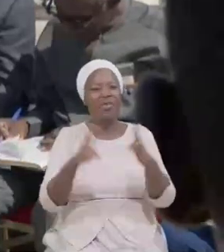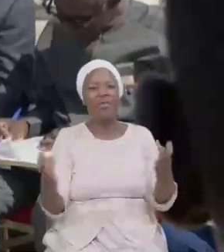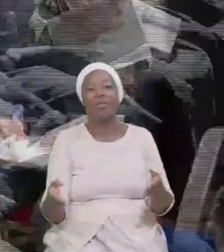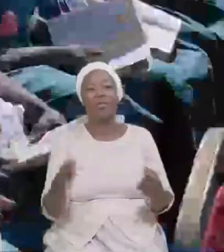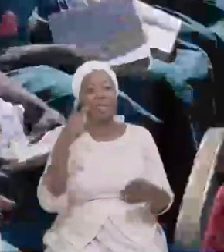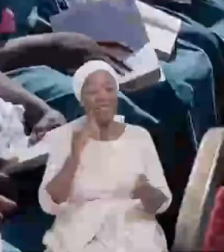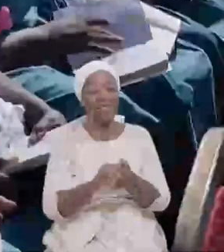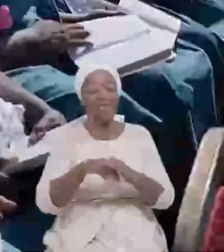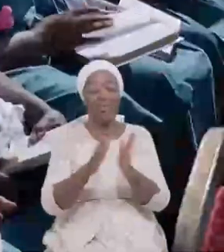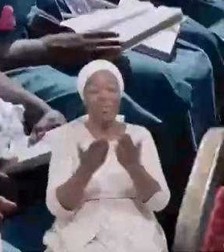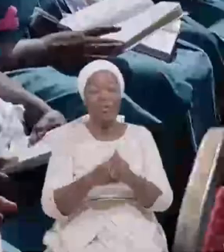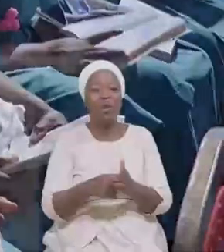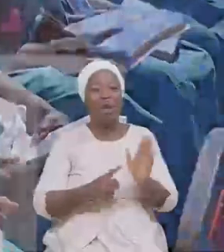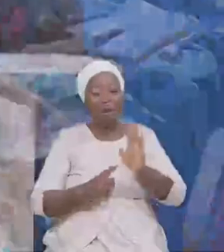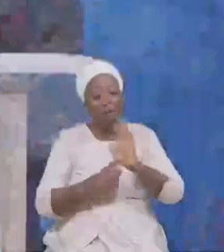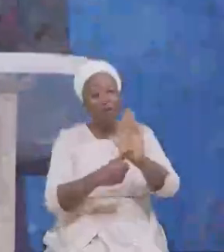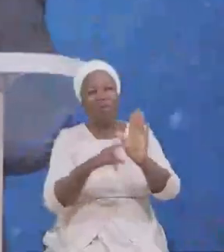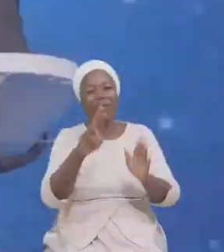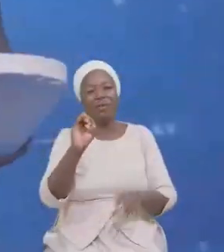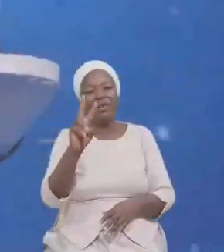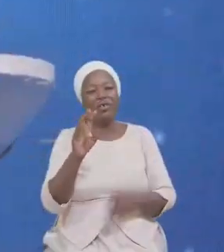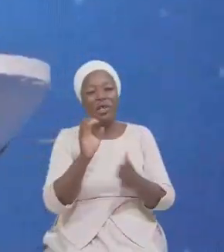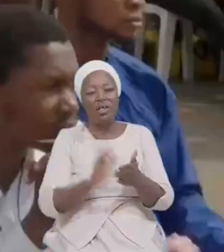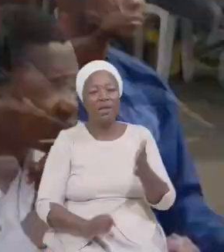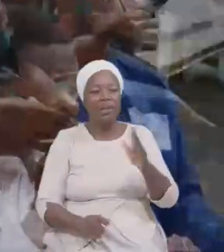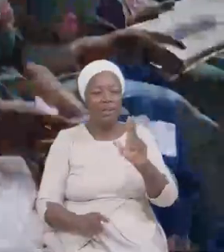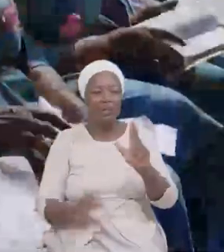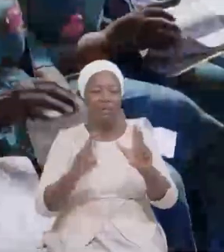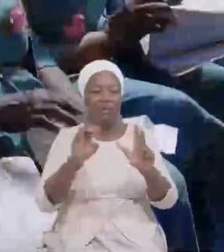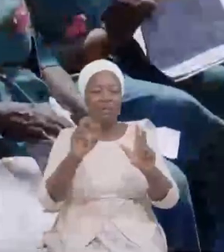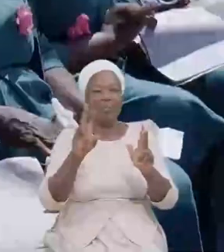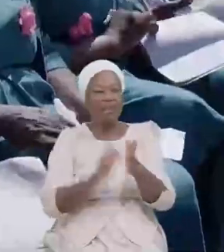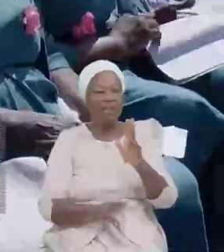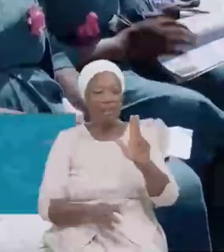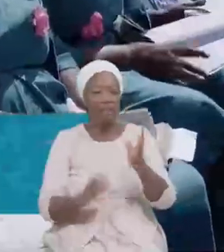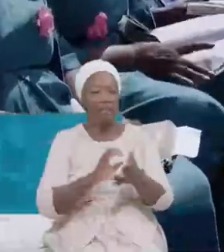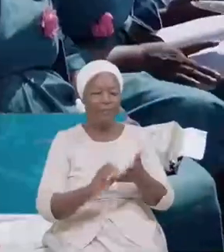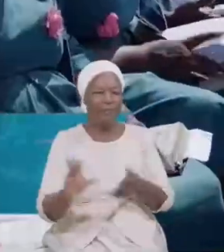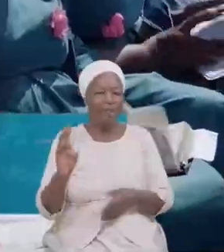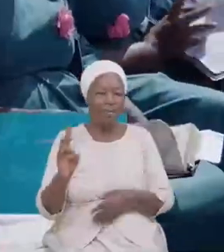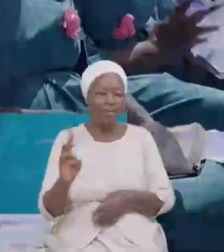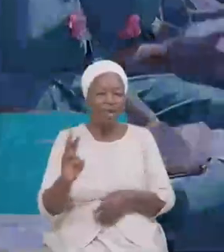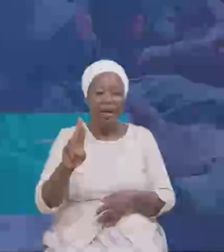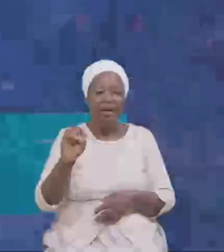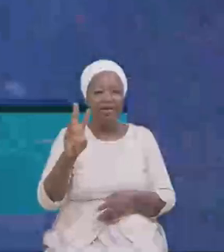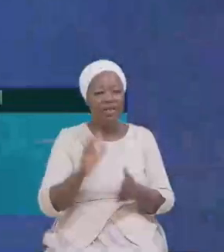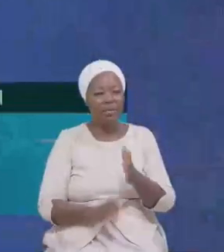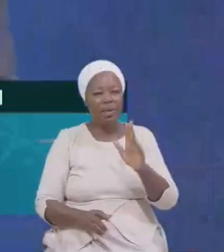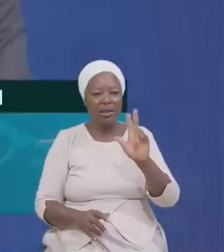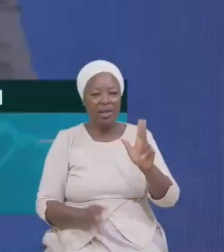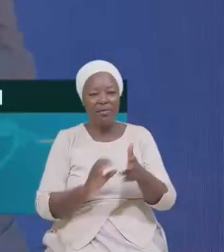En Apocalypse chapitre 3. Apocalypse 3, voyons le verset 7. Apocalypse